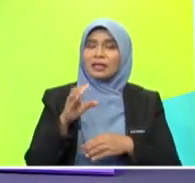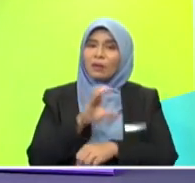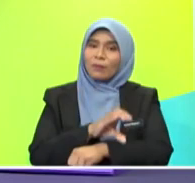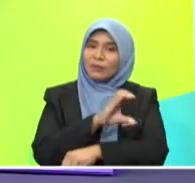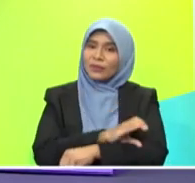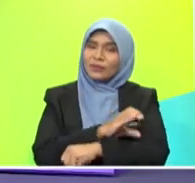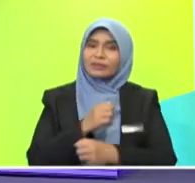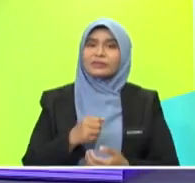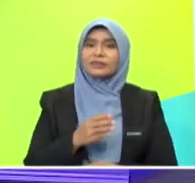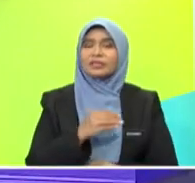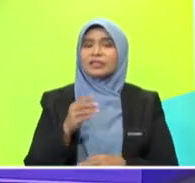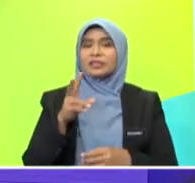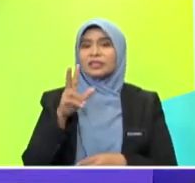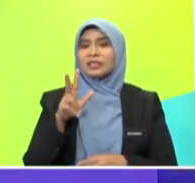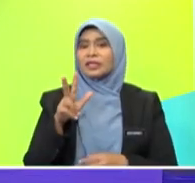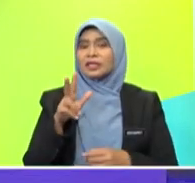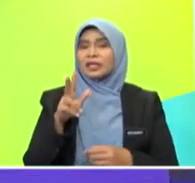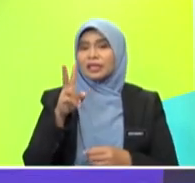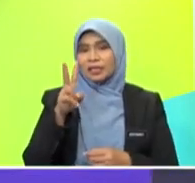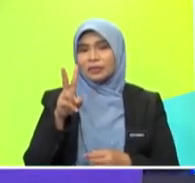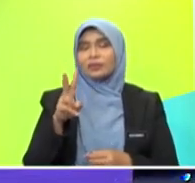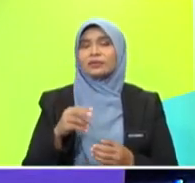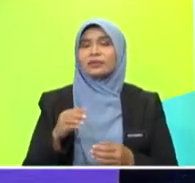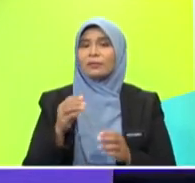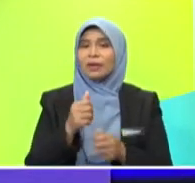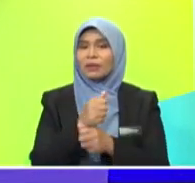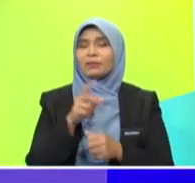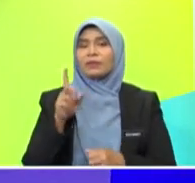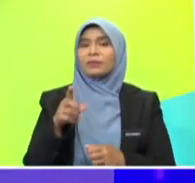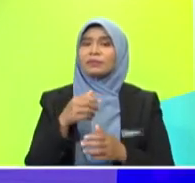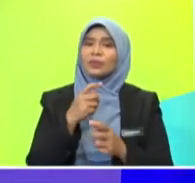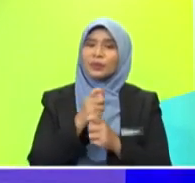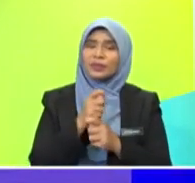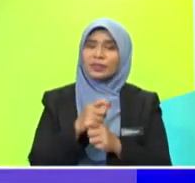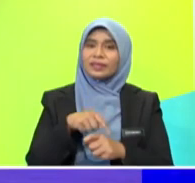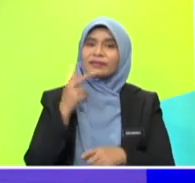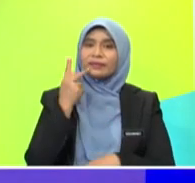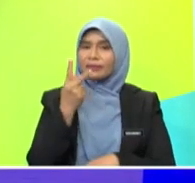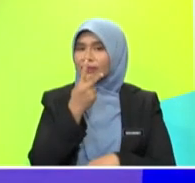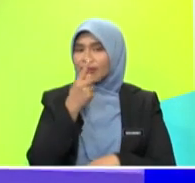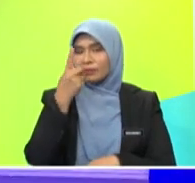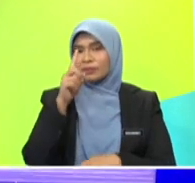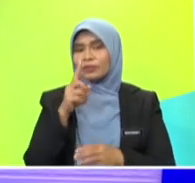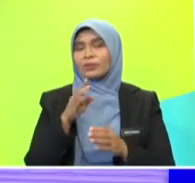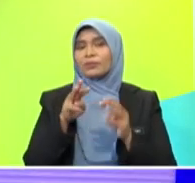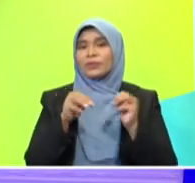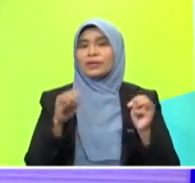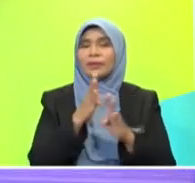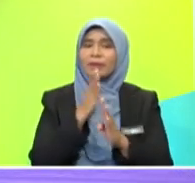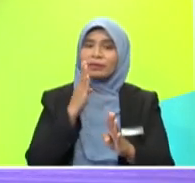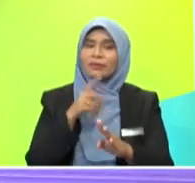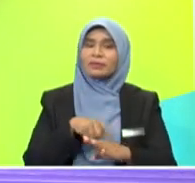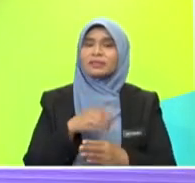kedua pengawas perlu bertugas di kantin untuk memastikan semasa